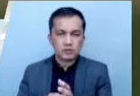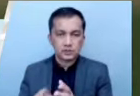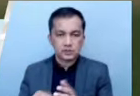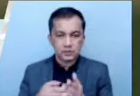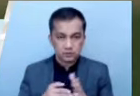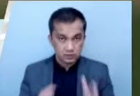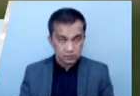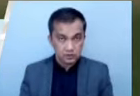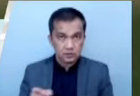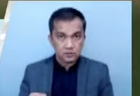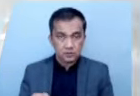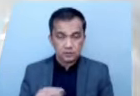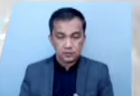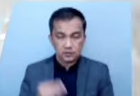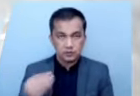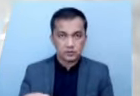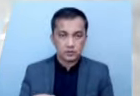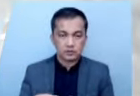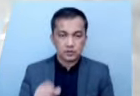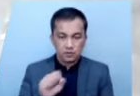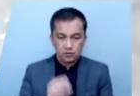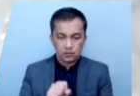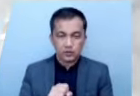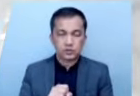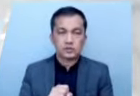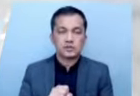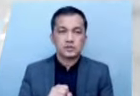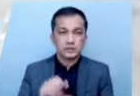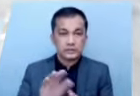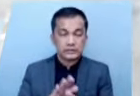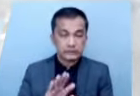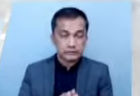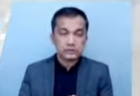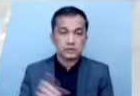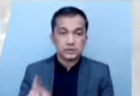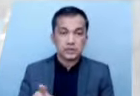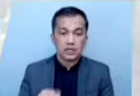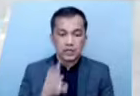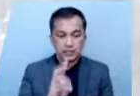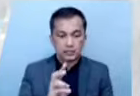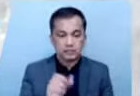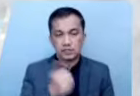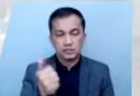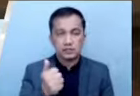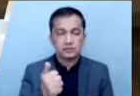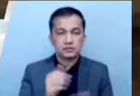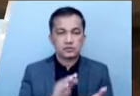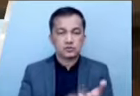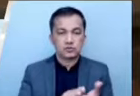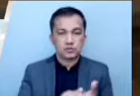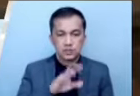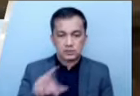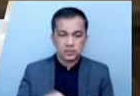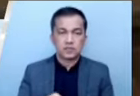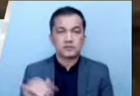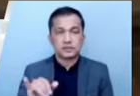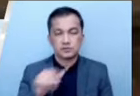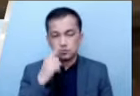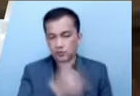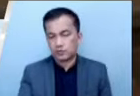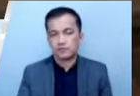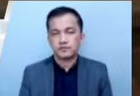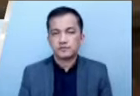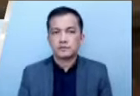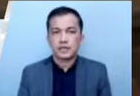na bumili ng mga worksheet. 6 na iba pang paaralan sa Metro Manila ang isinangkot din sa parehong sumbong. Bawal po yan.